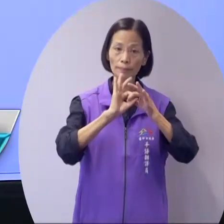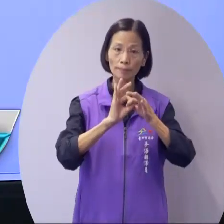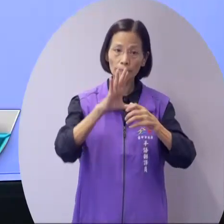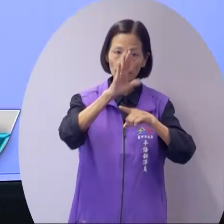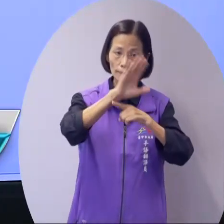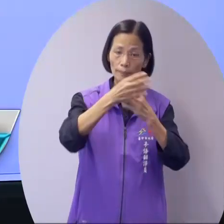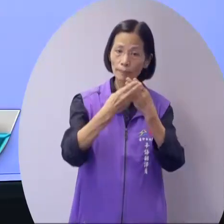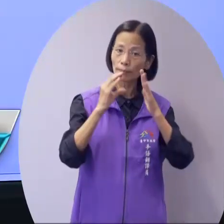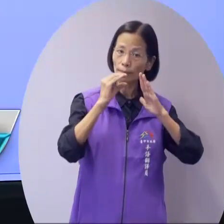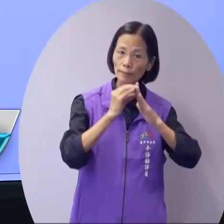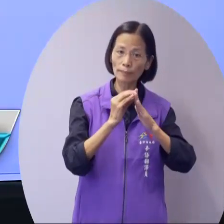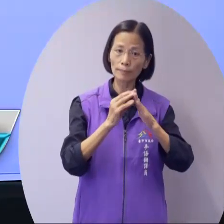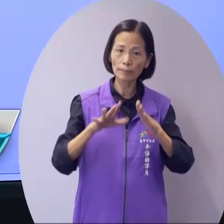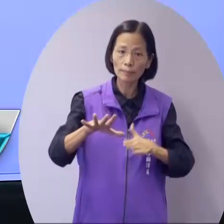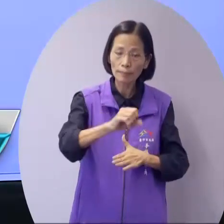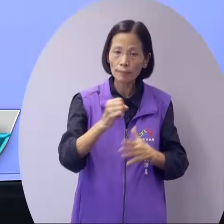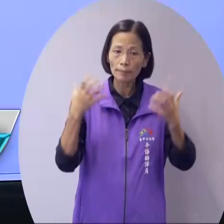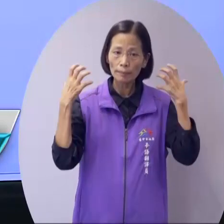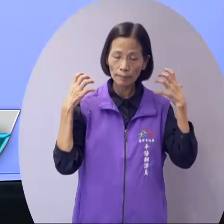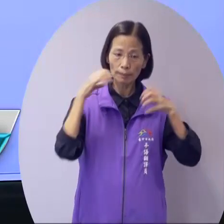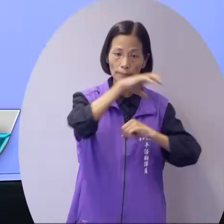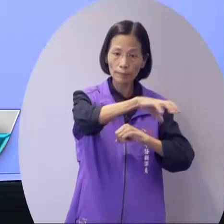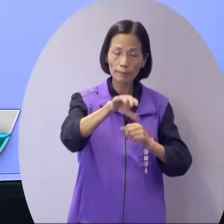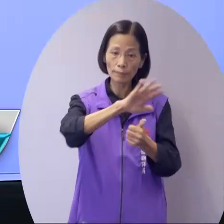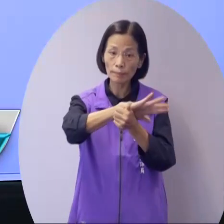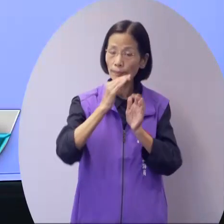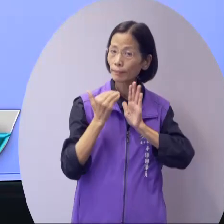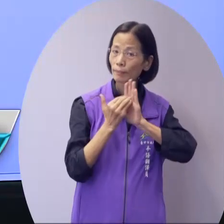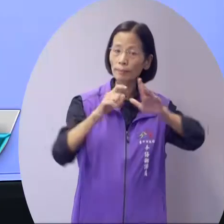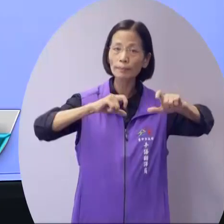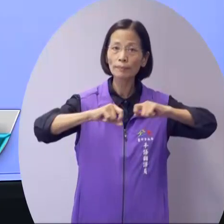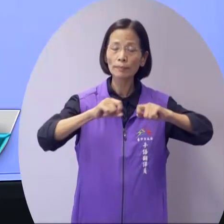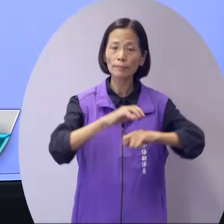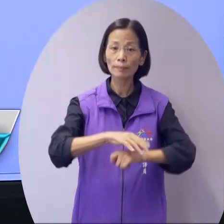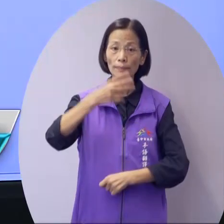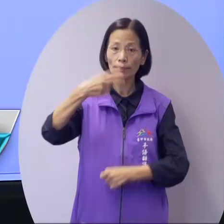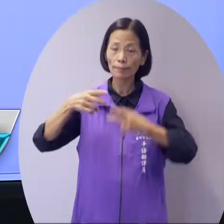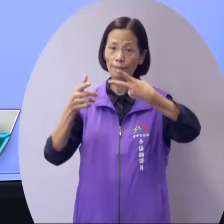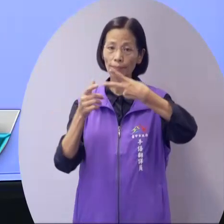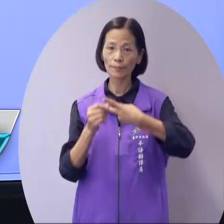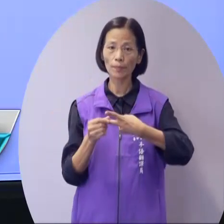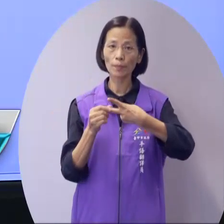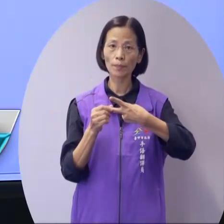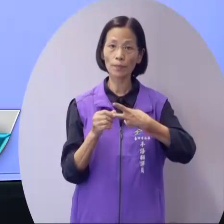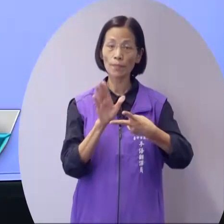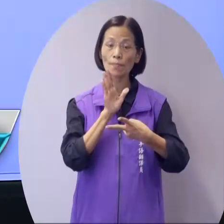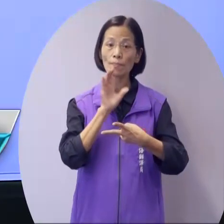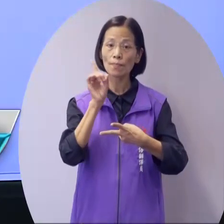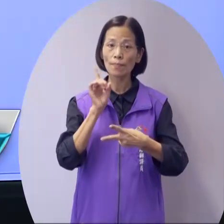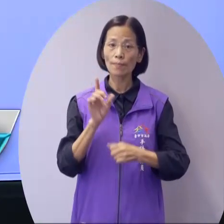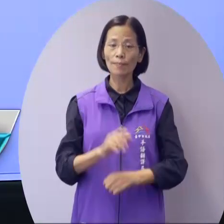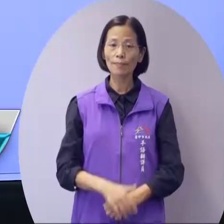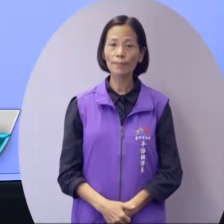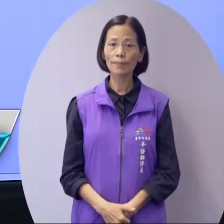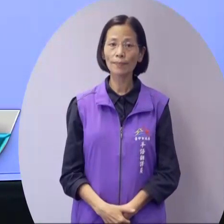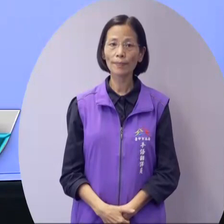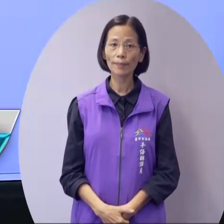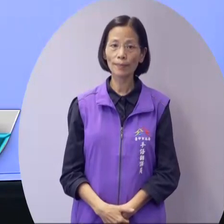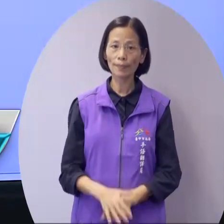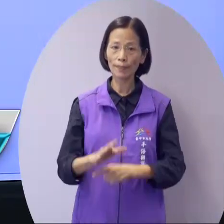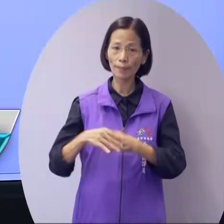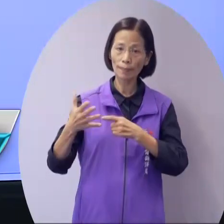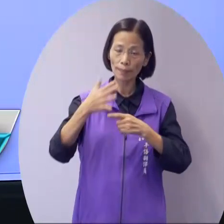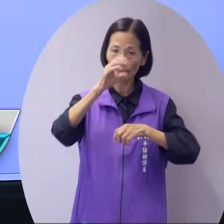农业局所全管的场所的防疫作为，另外一个面向就是来报告农